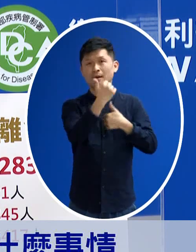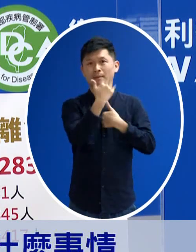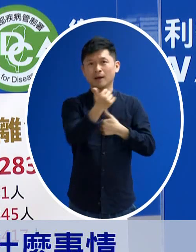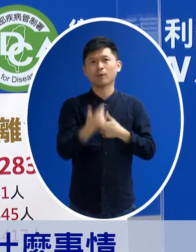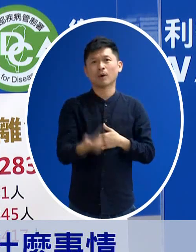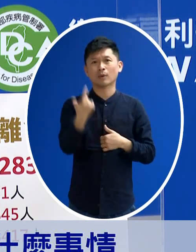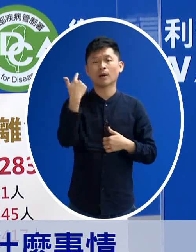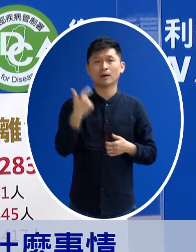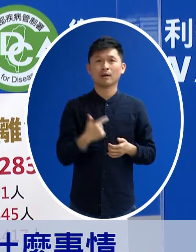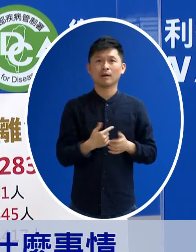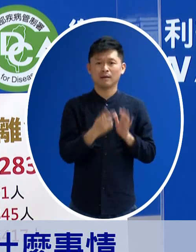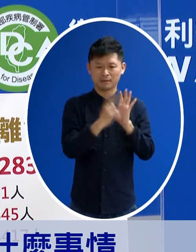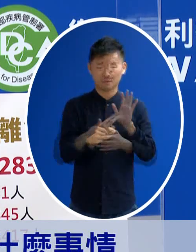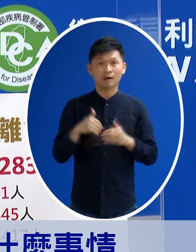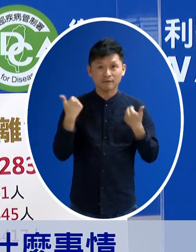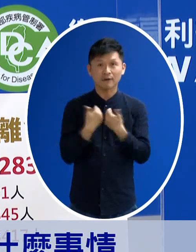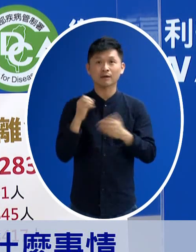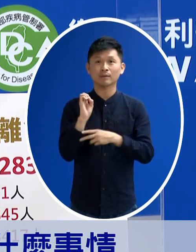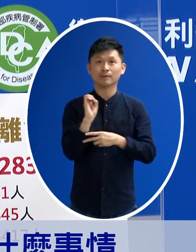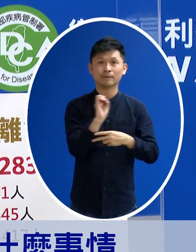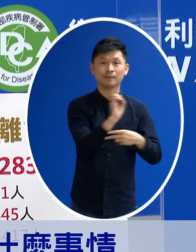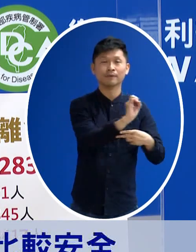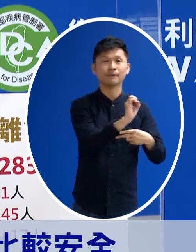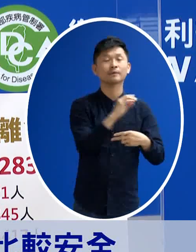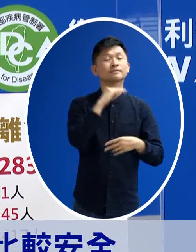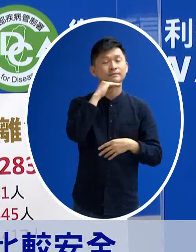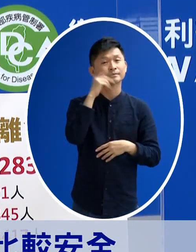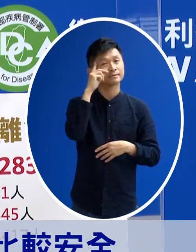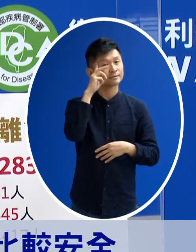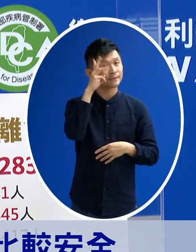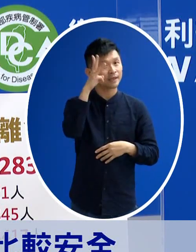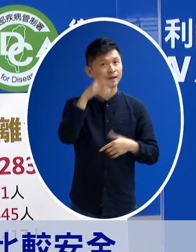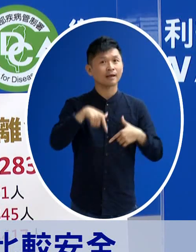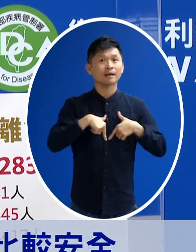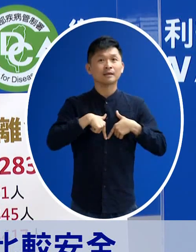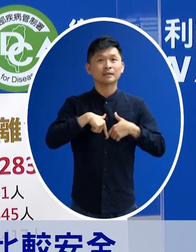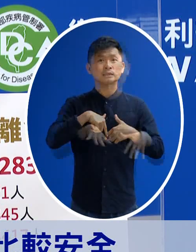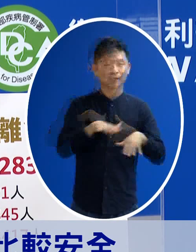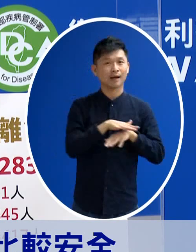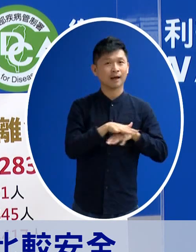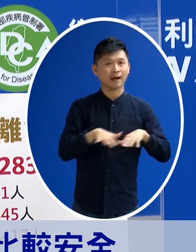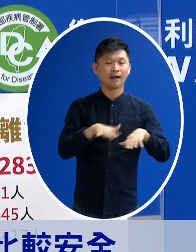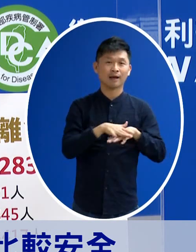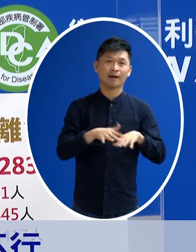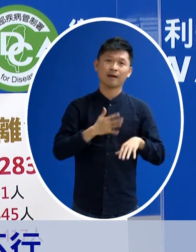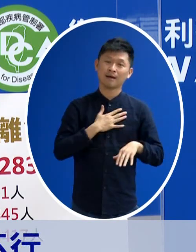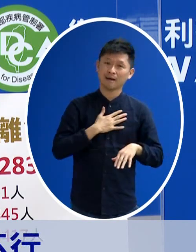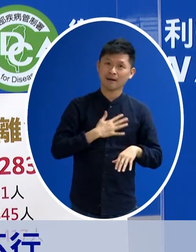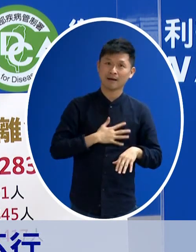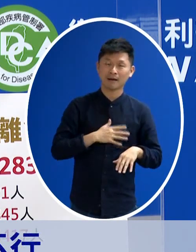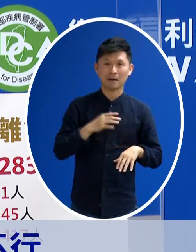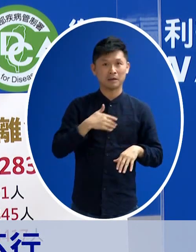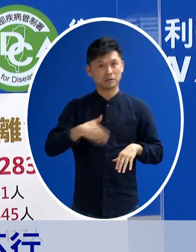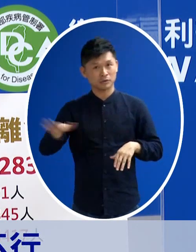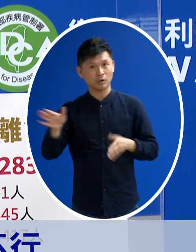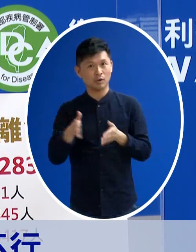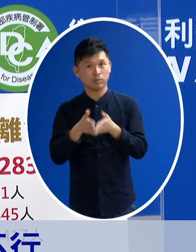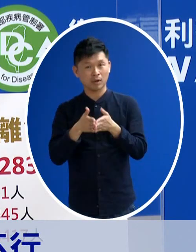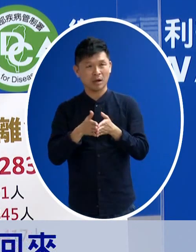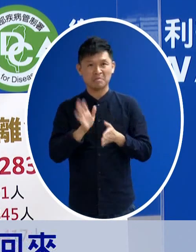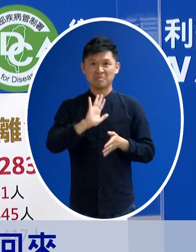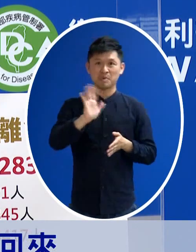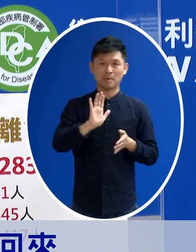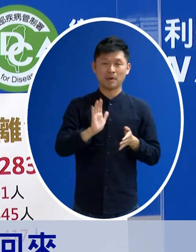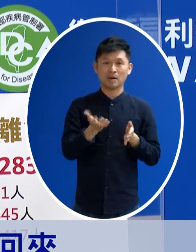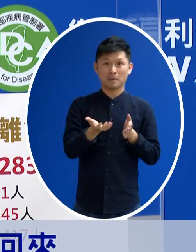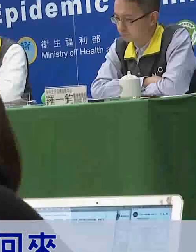这很奇怪，他都不跟我讲什么事情。而且过了3天，本来想说应该比较安全，而且然后走，我想，不行哈，太早走